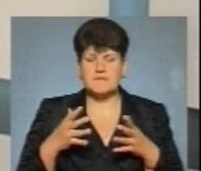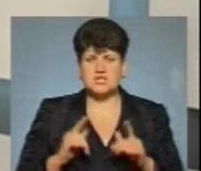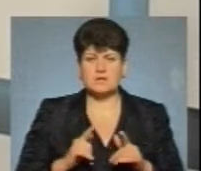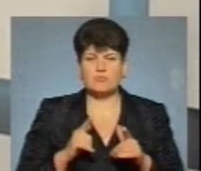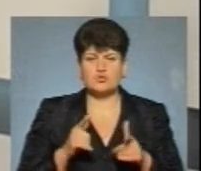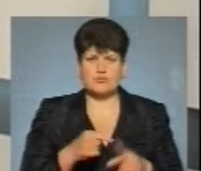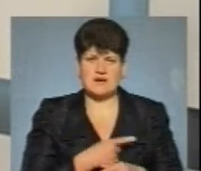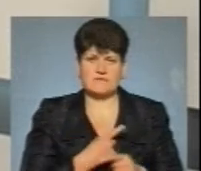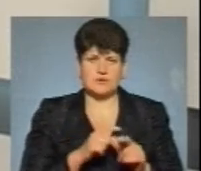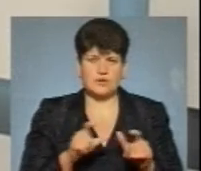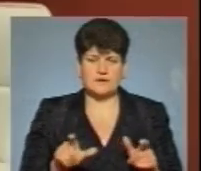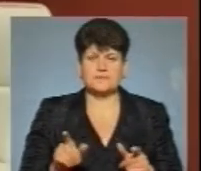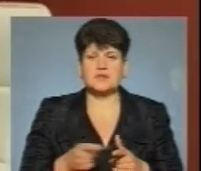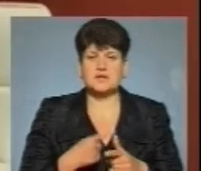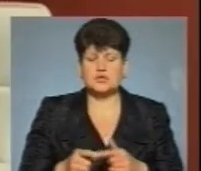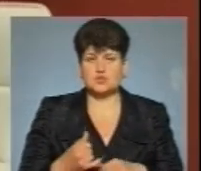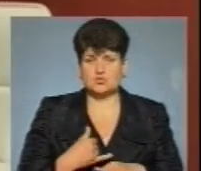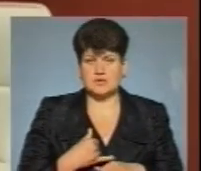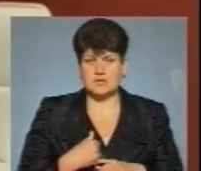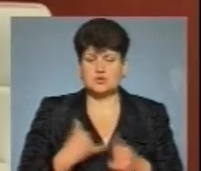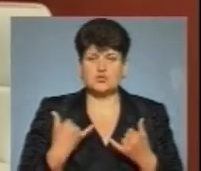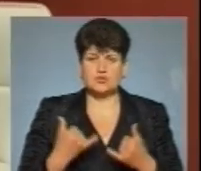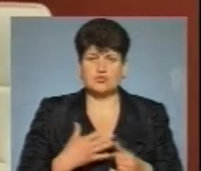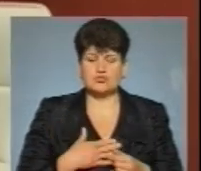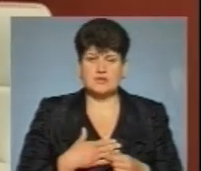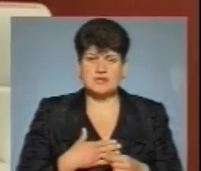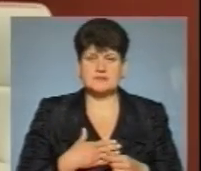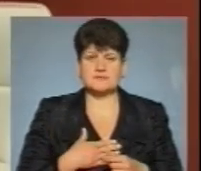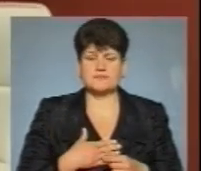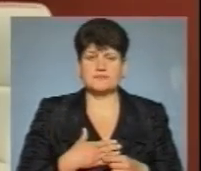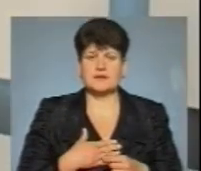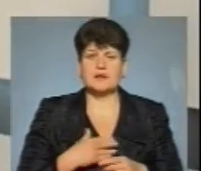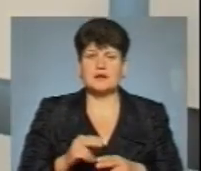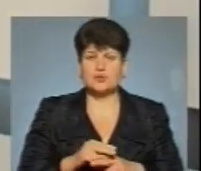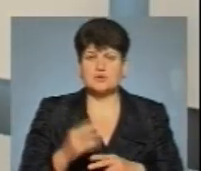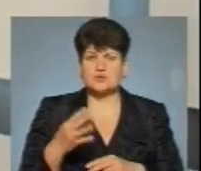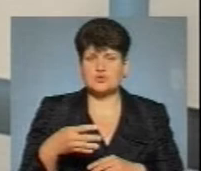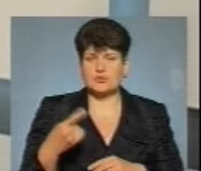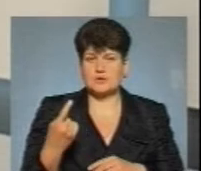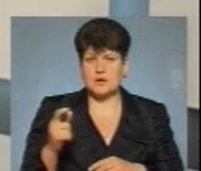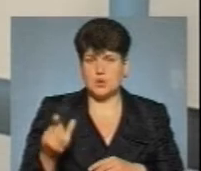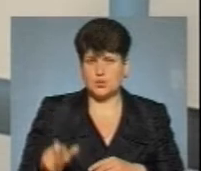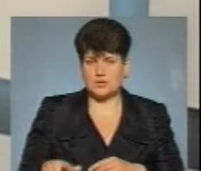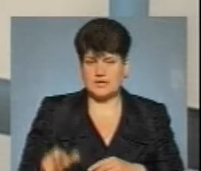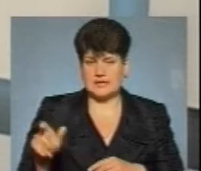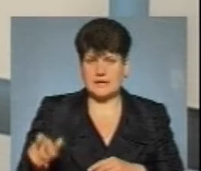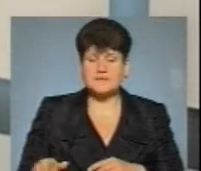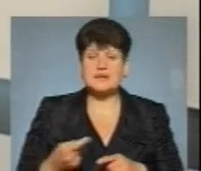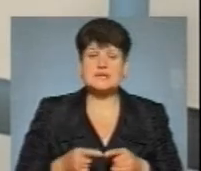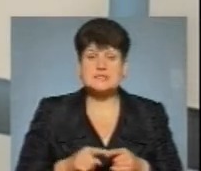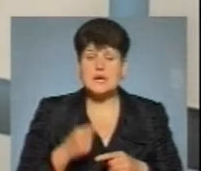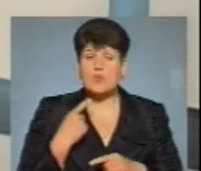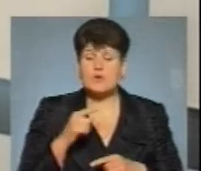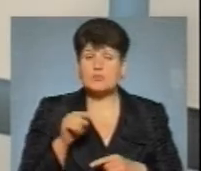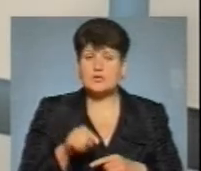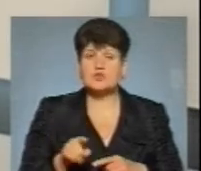стаціонар, ніж у нас. Сьогодні, на стаціонарному лікуванні знаходиться 41 людина. Тобто це говорить про те, що десь ми,